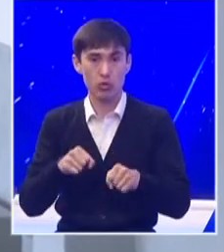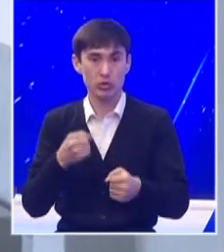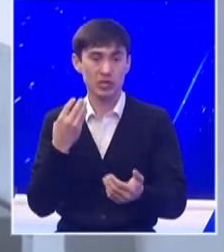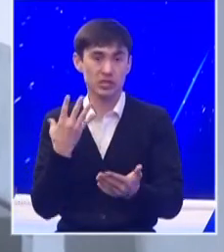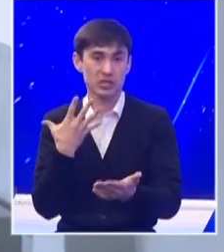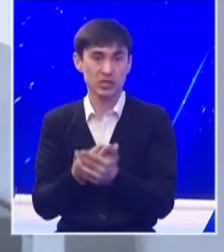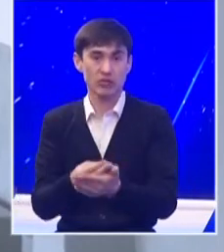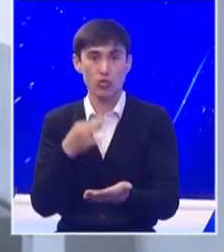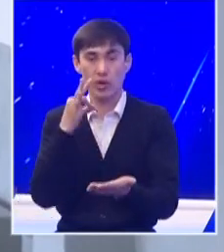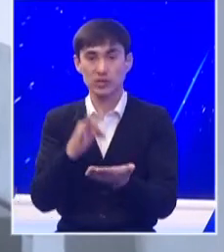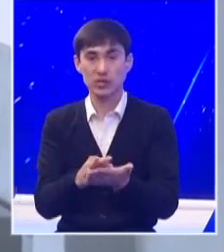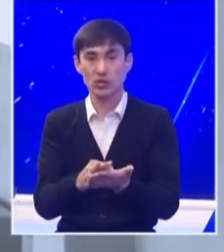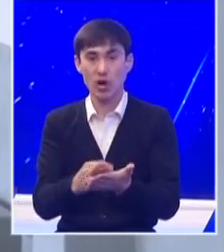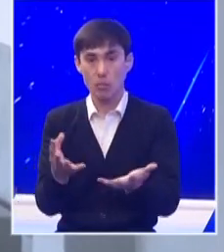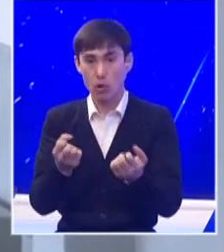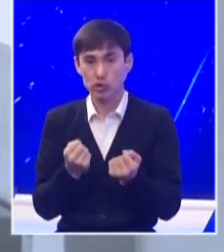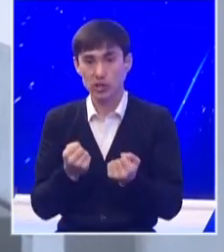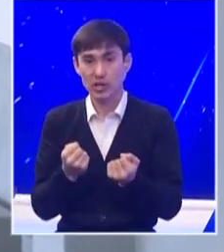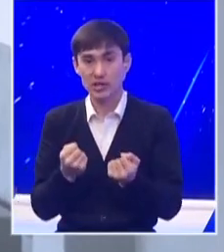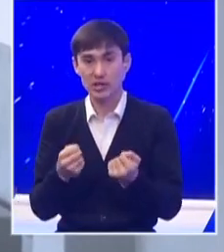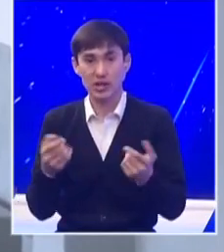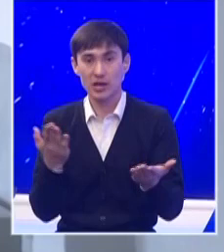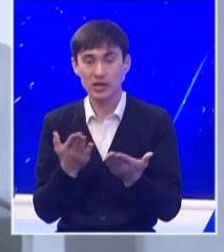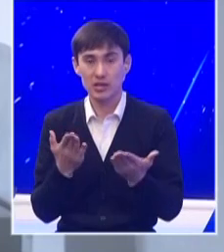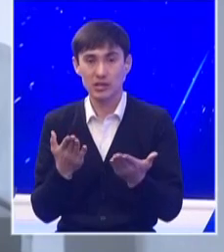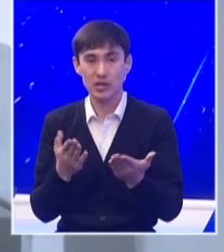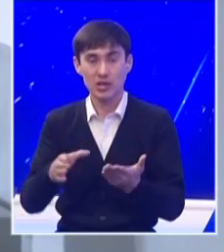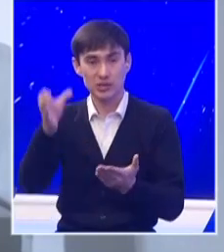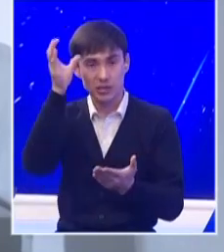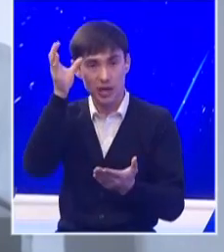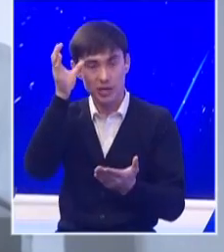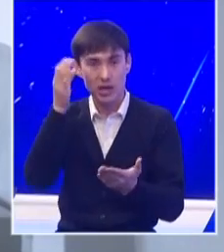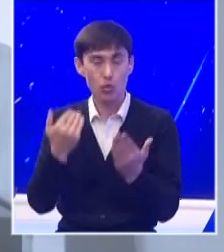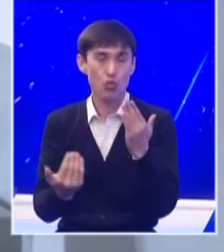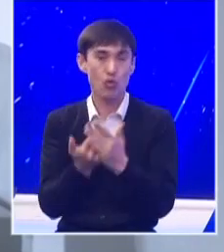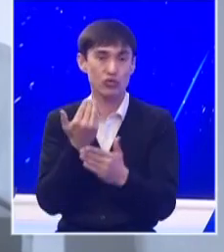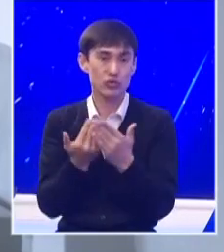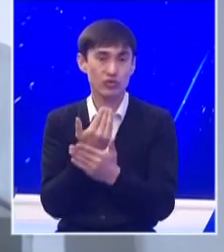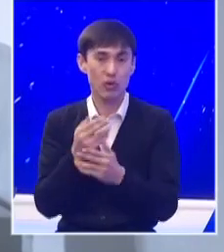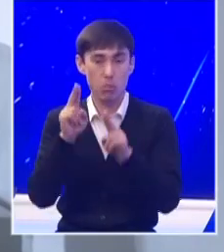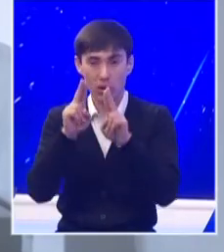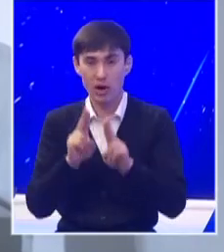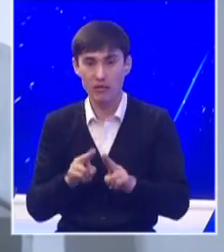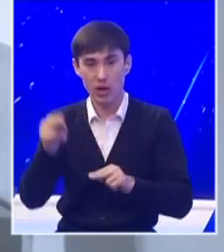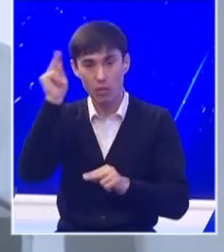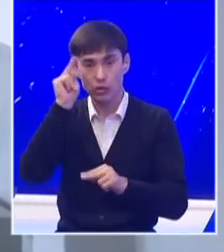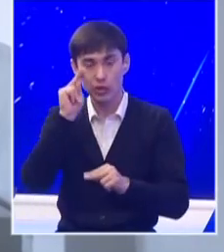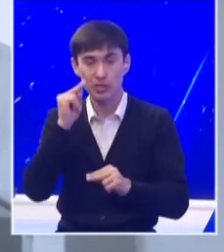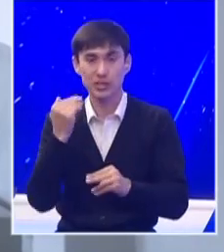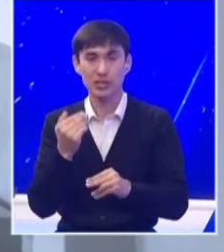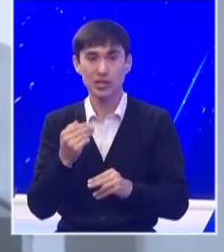оценку, получили ли они какие-то знания, новшества в правилах, обучились